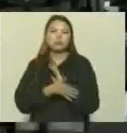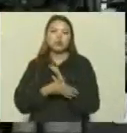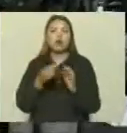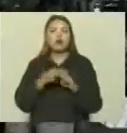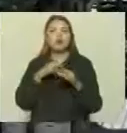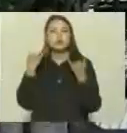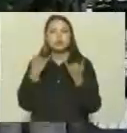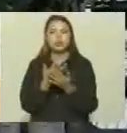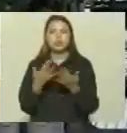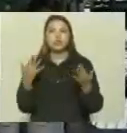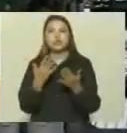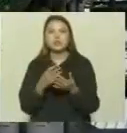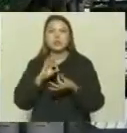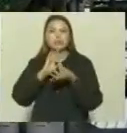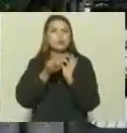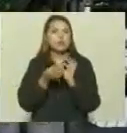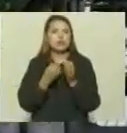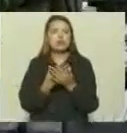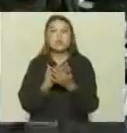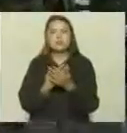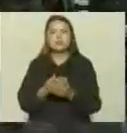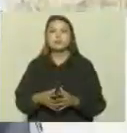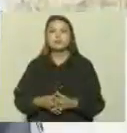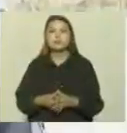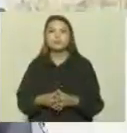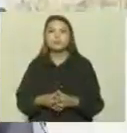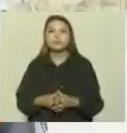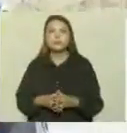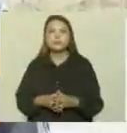сохранению учреждения с более чем 900 сотрудниками.